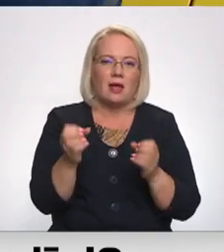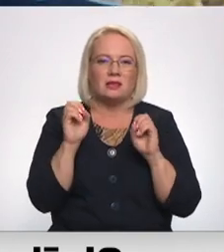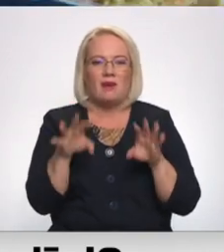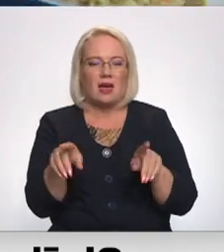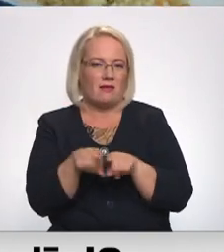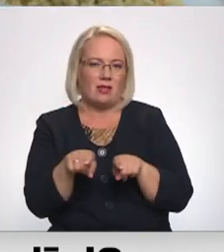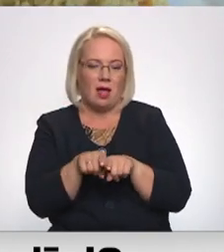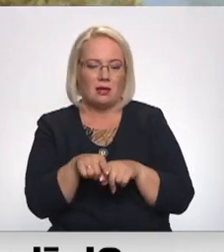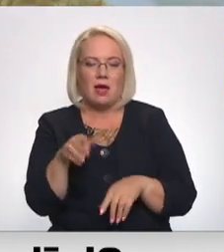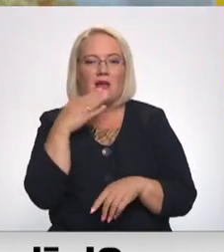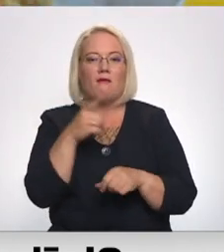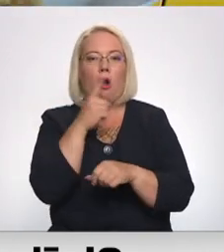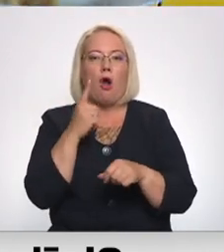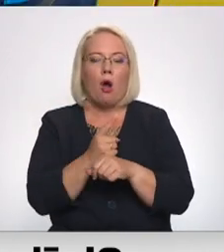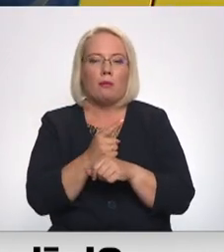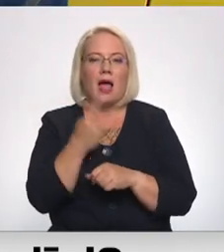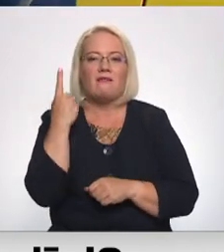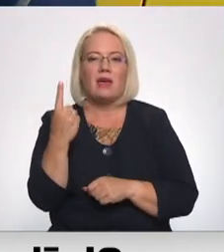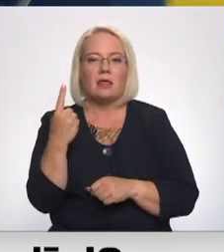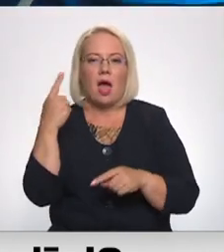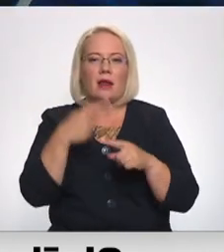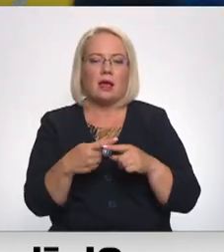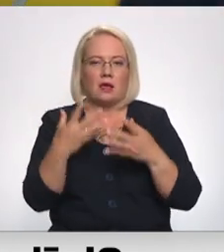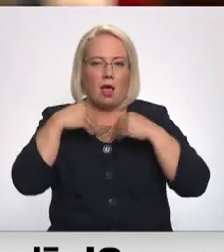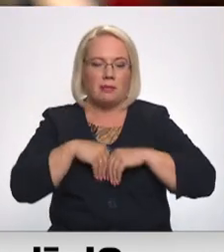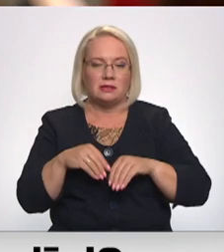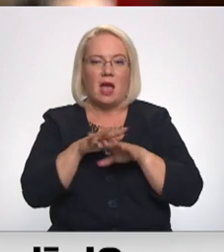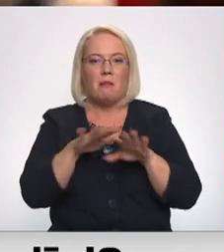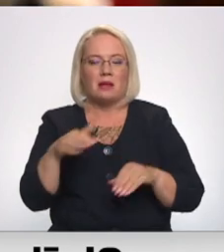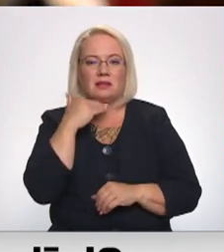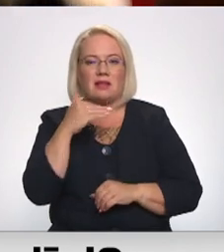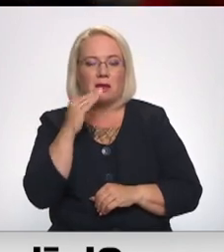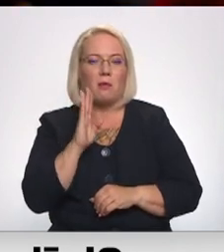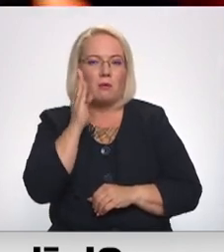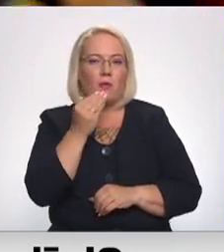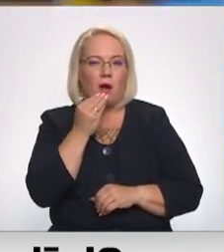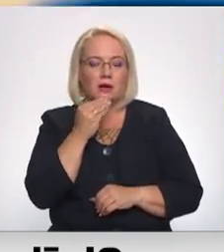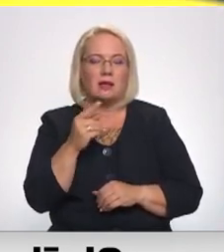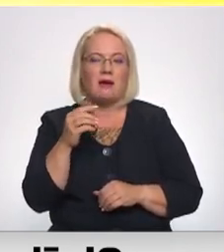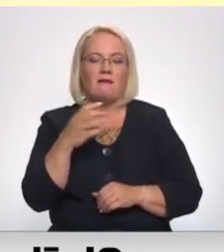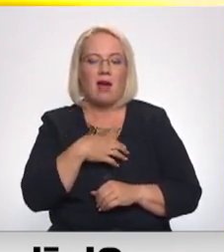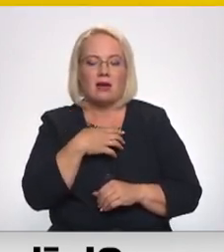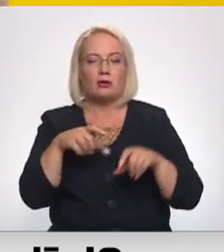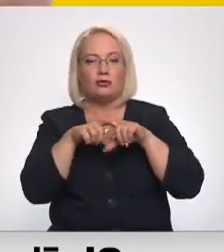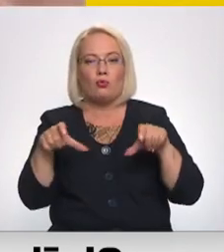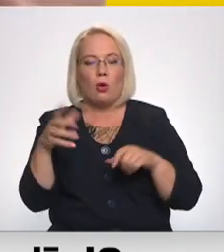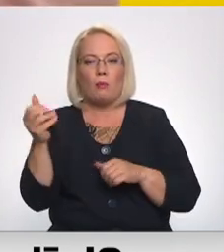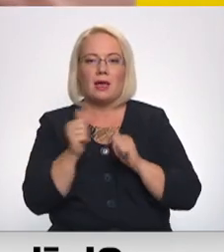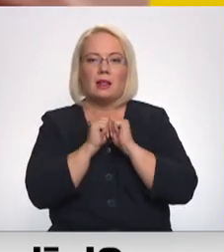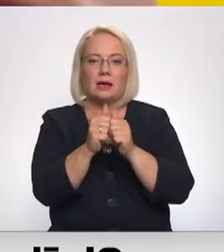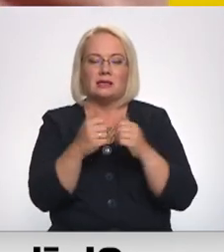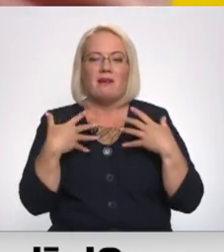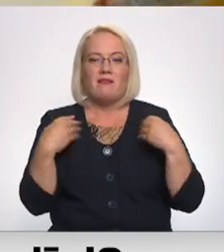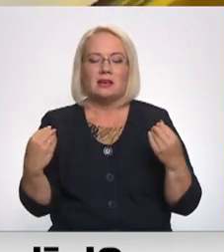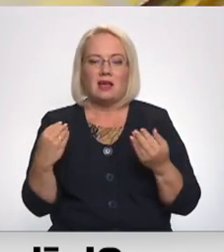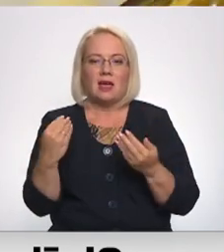Nav obligāti visus šos produktus uzņemt vienā ēdienreizē. Ja no rīta bērns nelabprāt ēd brokastis, tad ir vērts apsvērt iespējas skolu paņemt līdzi veselīgu